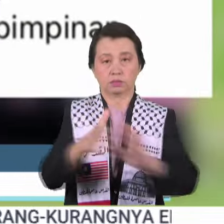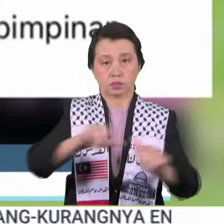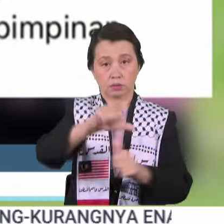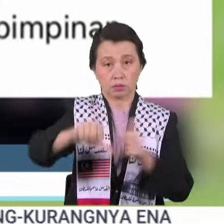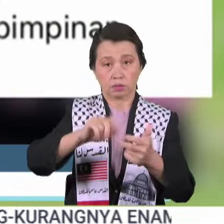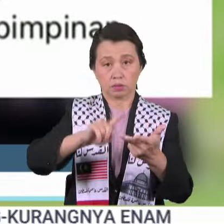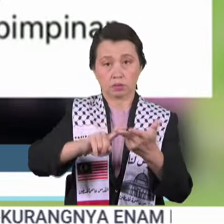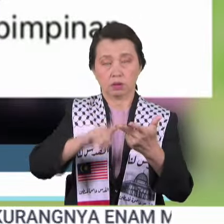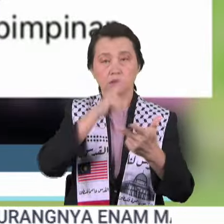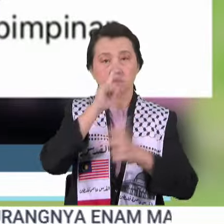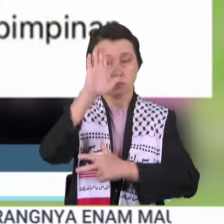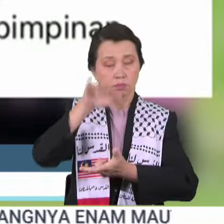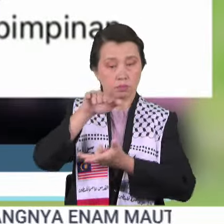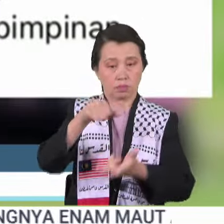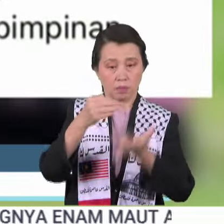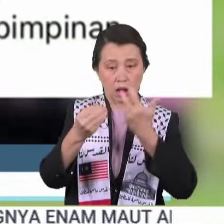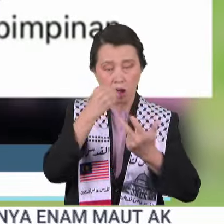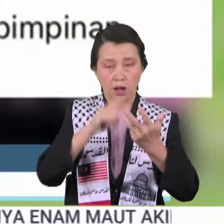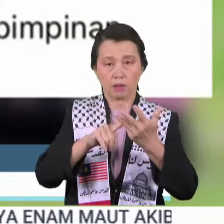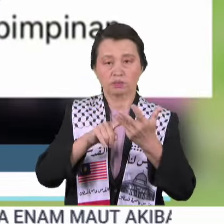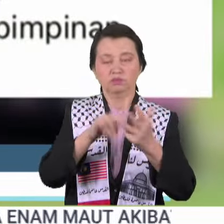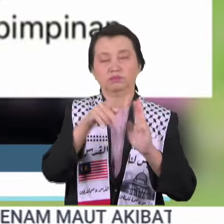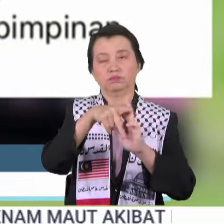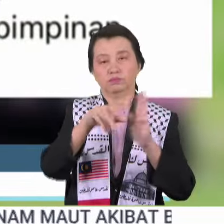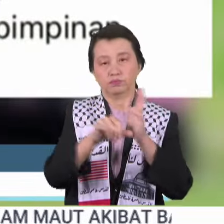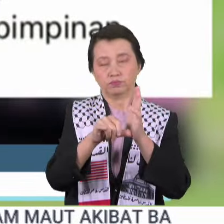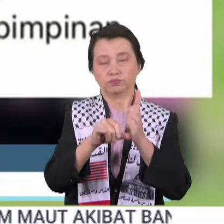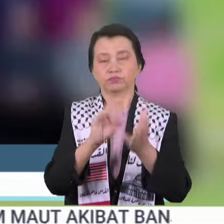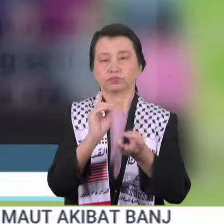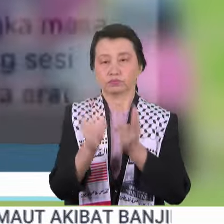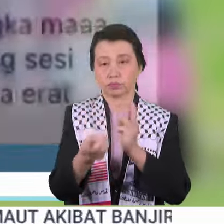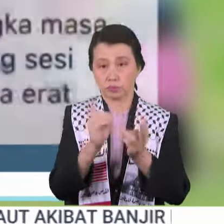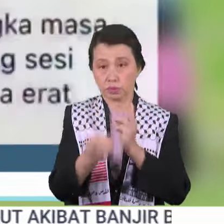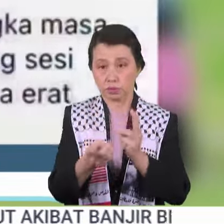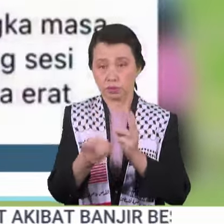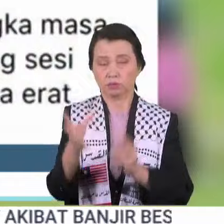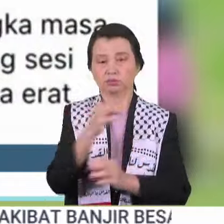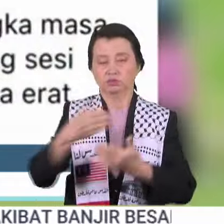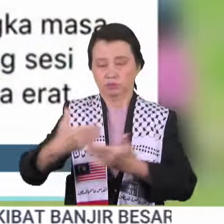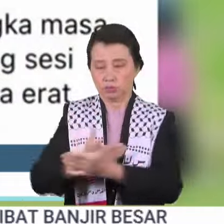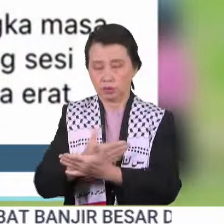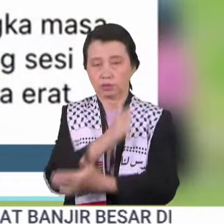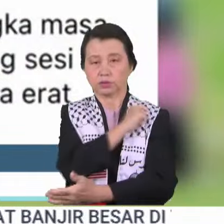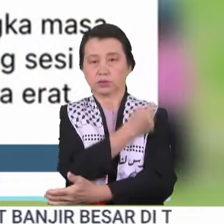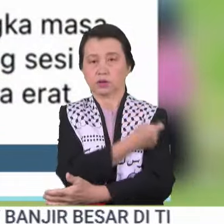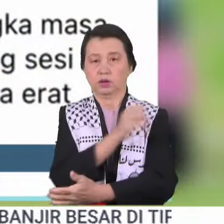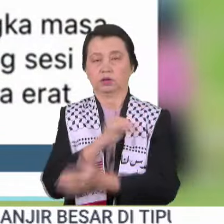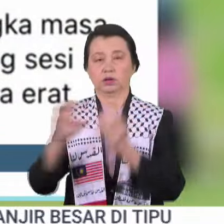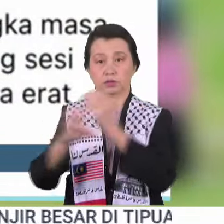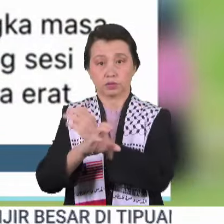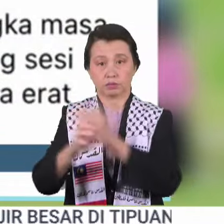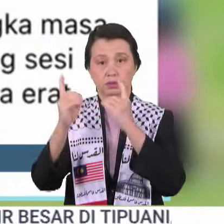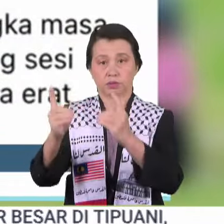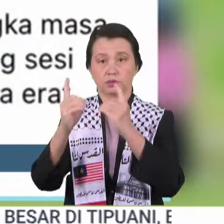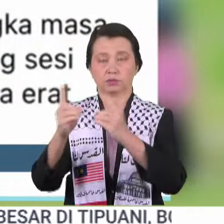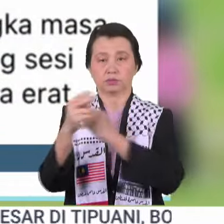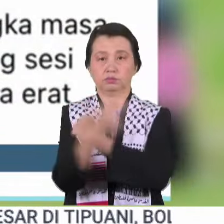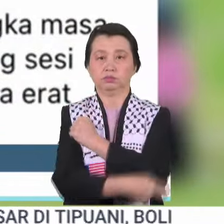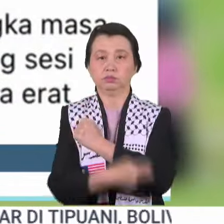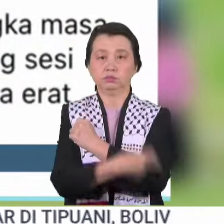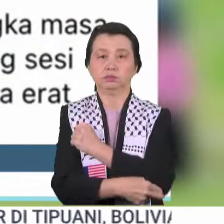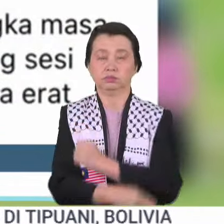sosial ketjaminan makanan dan pembangunan polisi industri digital selain pembaharuan sektor tenaga dan cabaran pendidikan